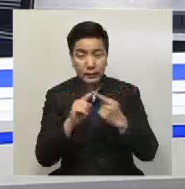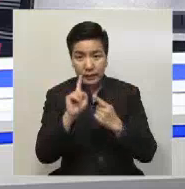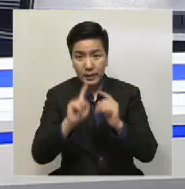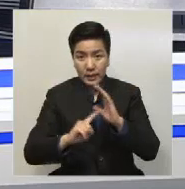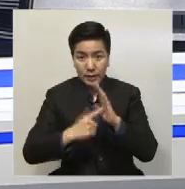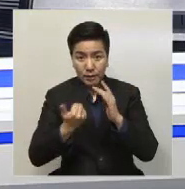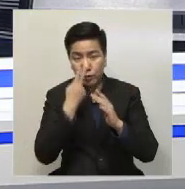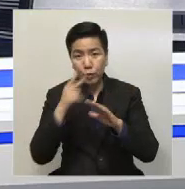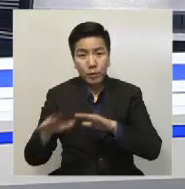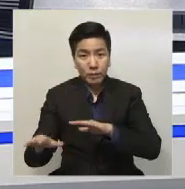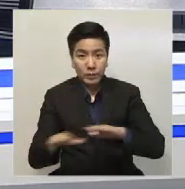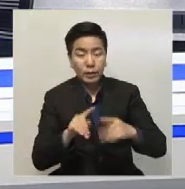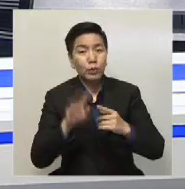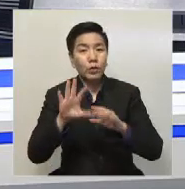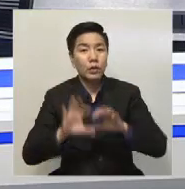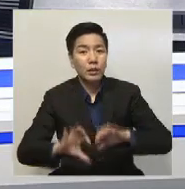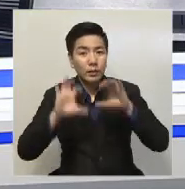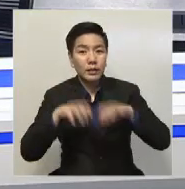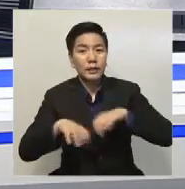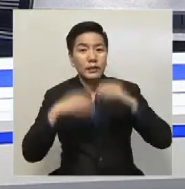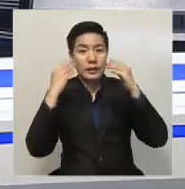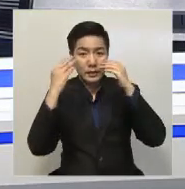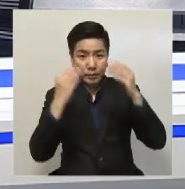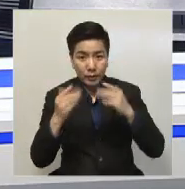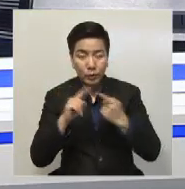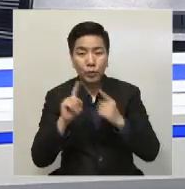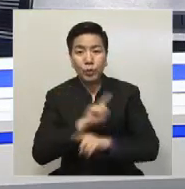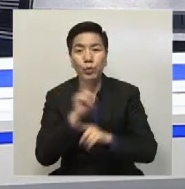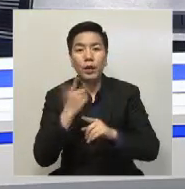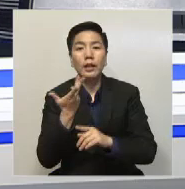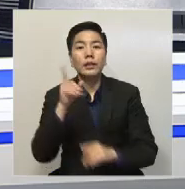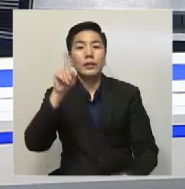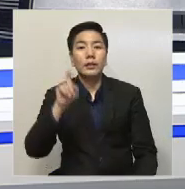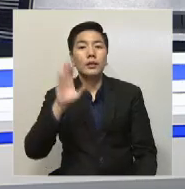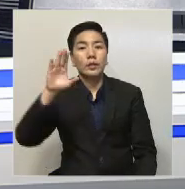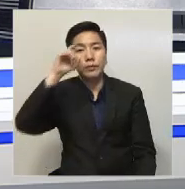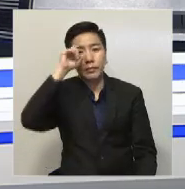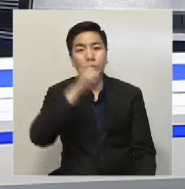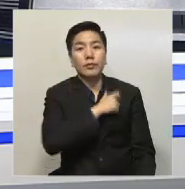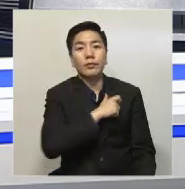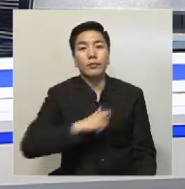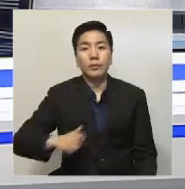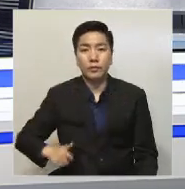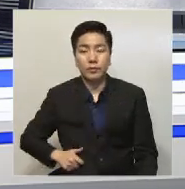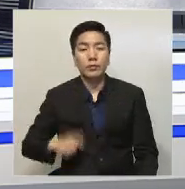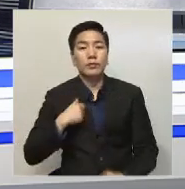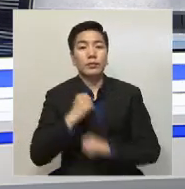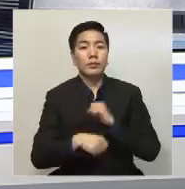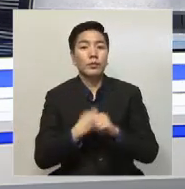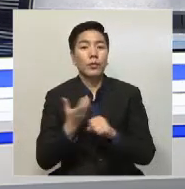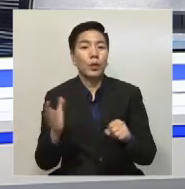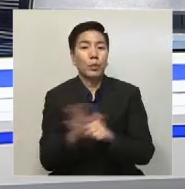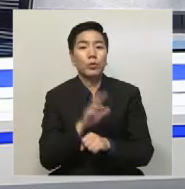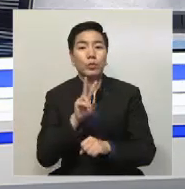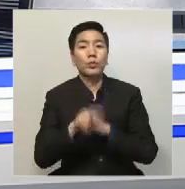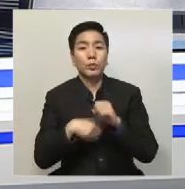นี้เราจะเริ่มกันที่การเตรียมความพร้อมของรัฐบาลในการจัดกิจกรรมเนื่องในวันคล้ายวันสวรรคตพระบาทสมเด็จพระประมินทรมหาภูมิพลอดุลยเ